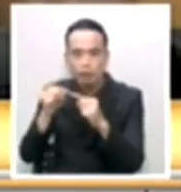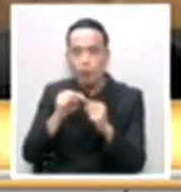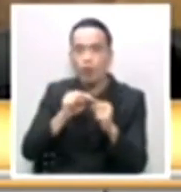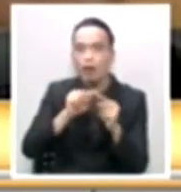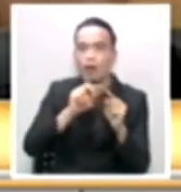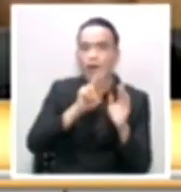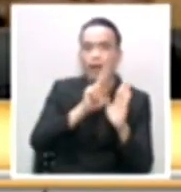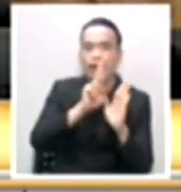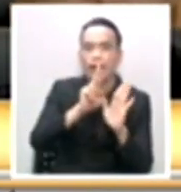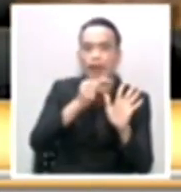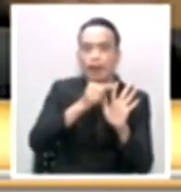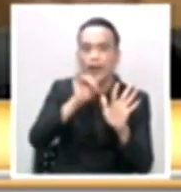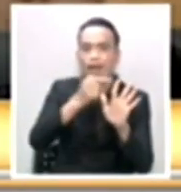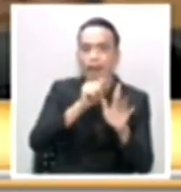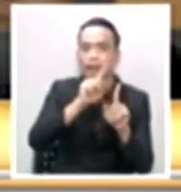4และ5